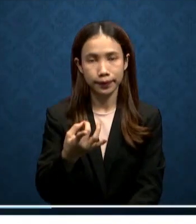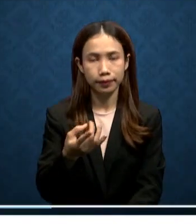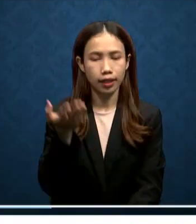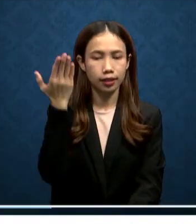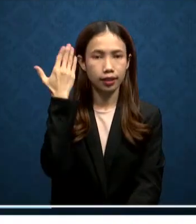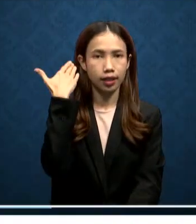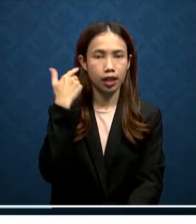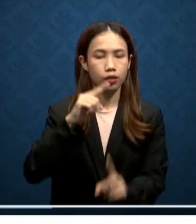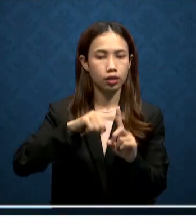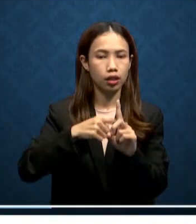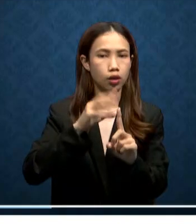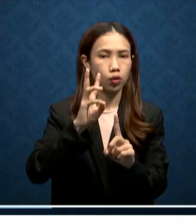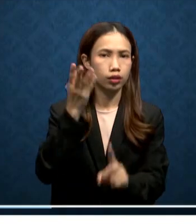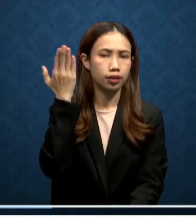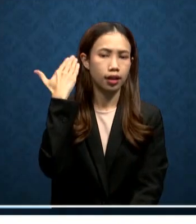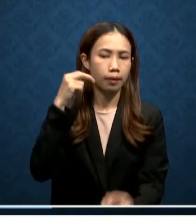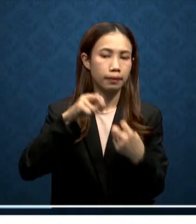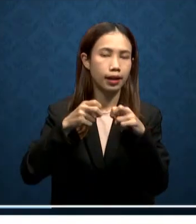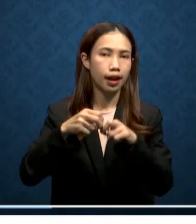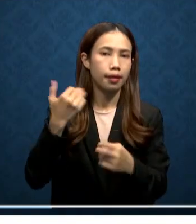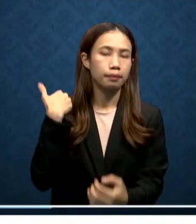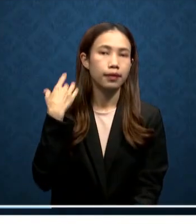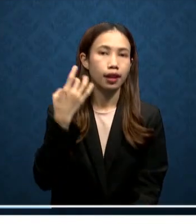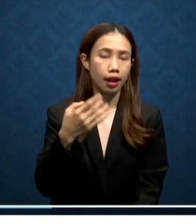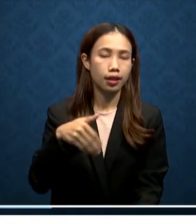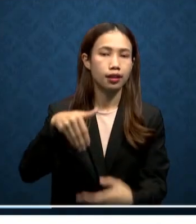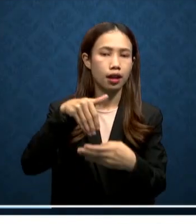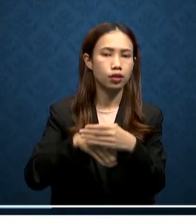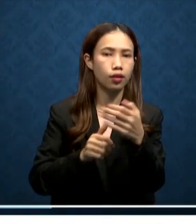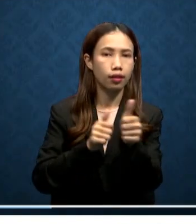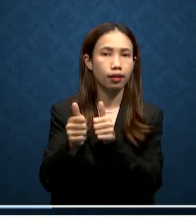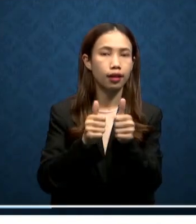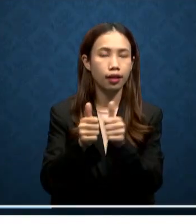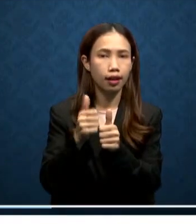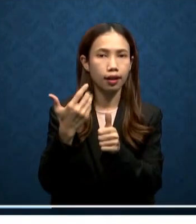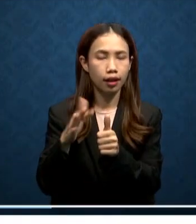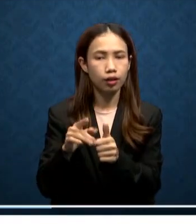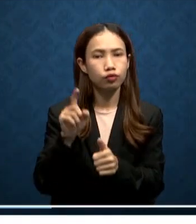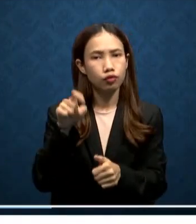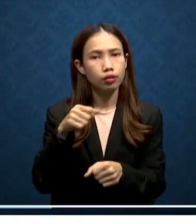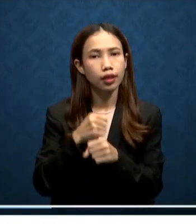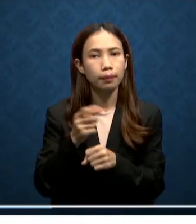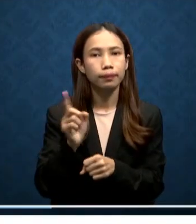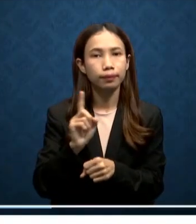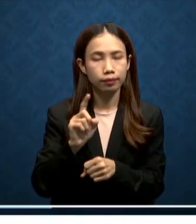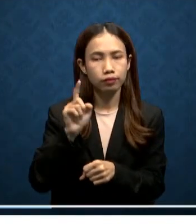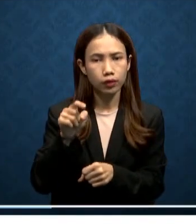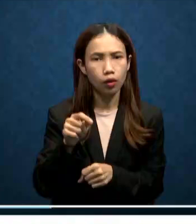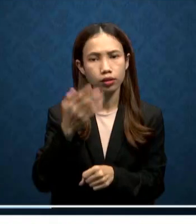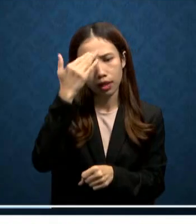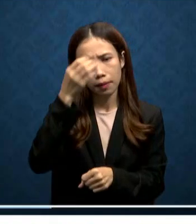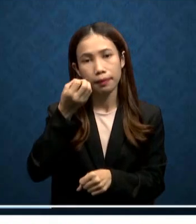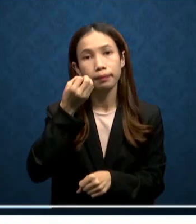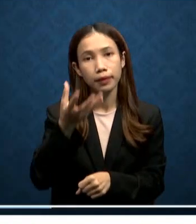เอ่อ 6เดือนที่ผ่านมาในการประมูลเมันมีเอ่อทำไมลูกหนี้ถึงถึงยังสูงอยู่ถึง 270